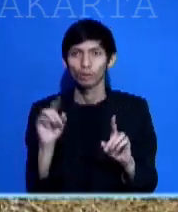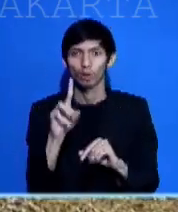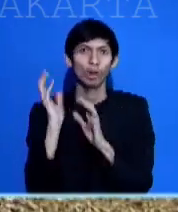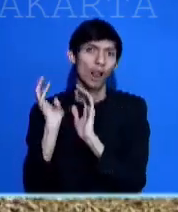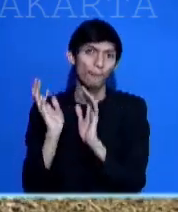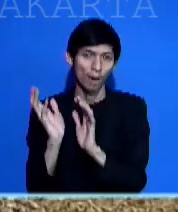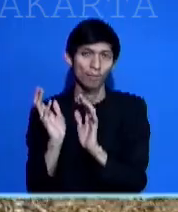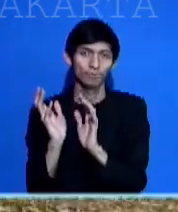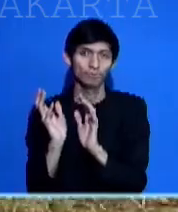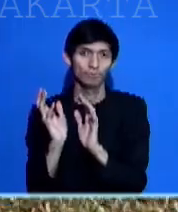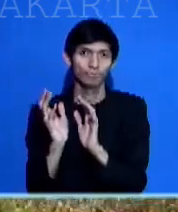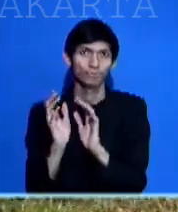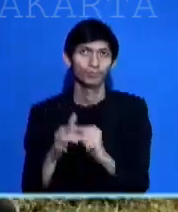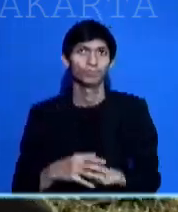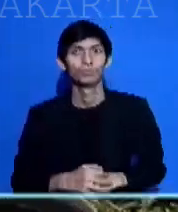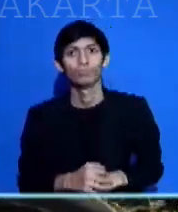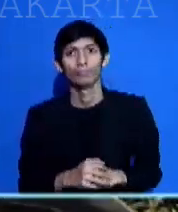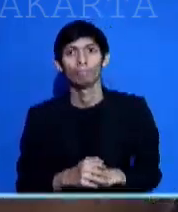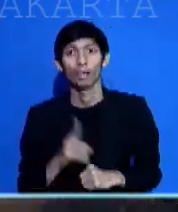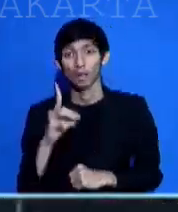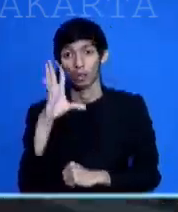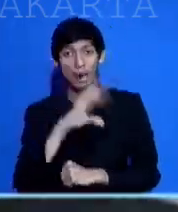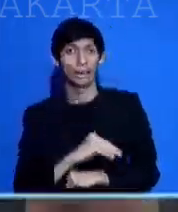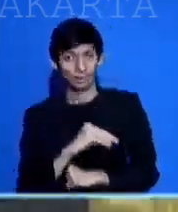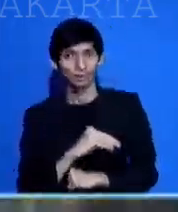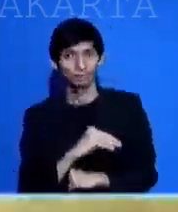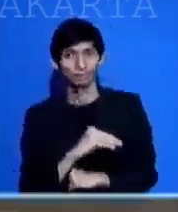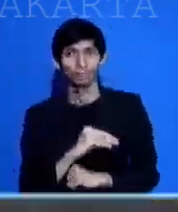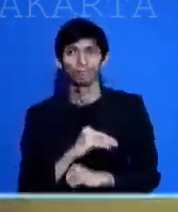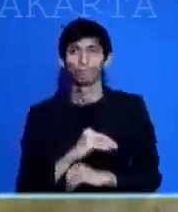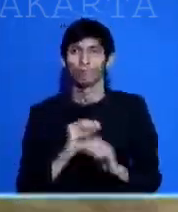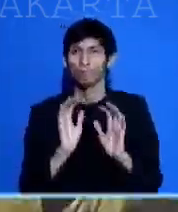pengaoswinipun inggal dinten Menik